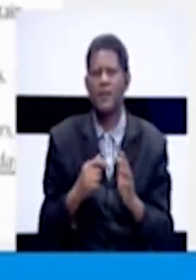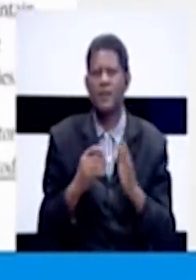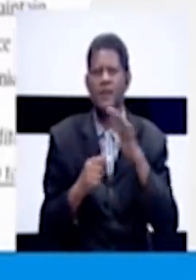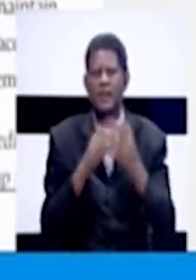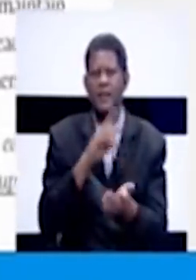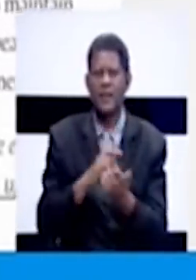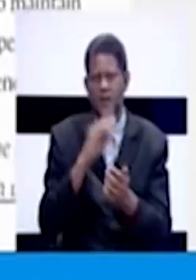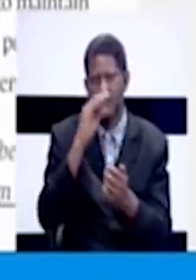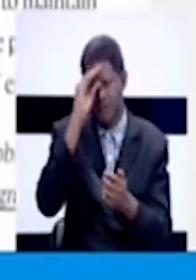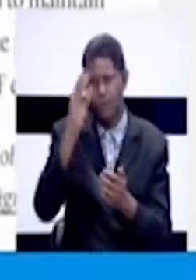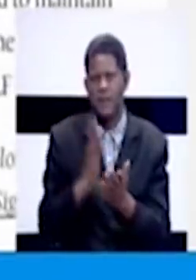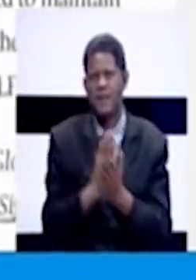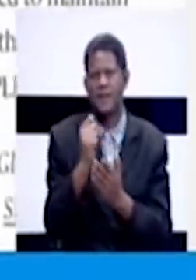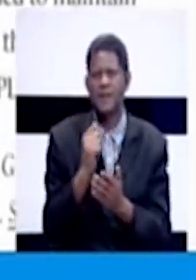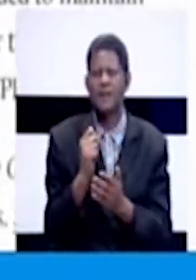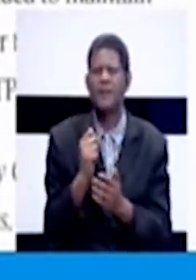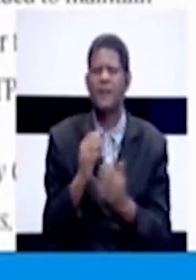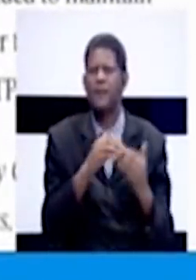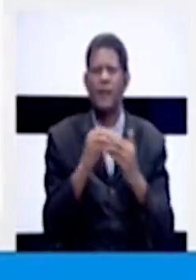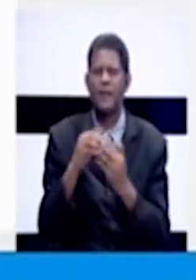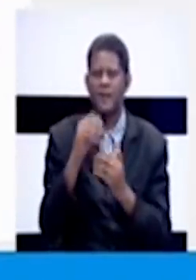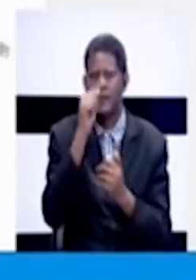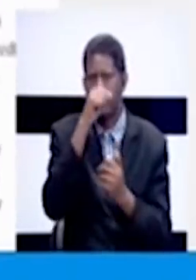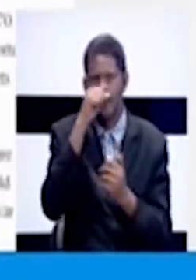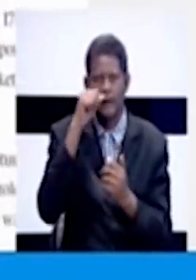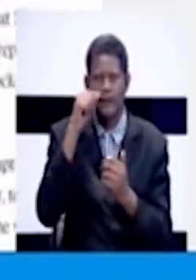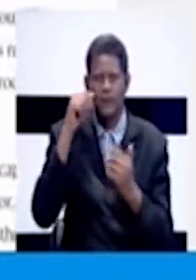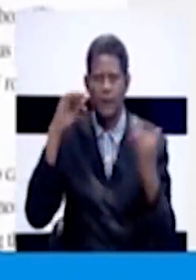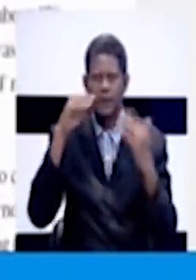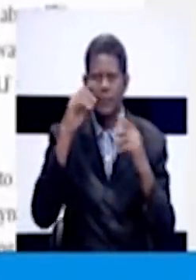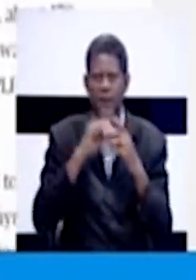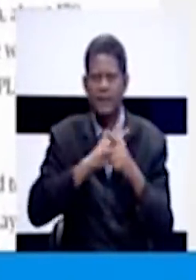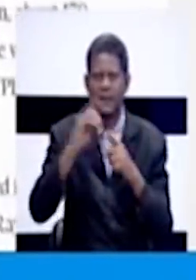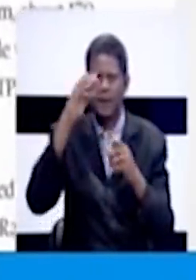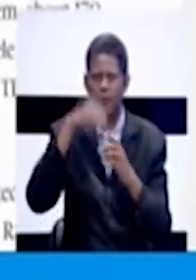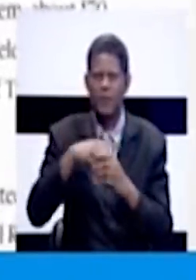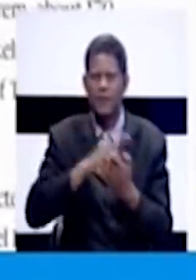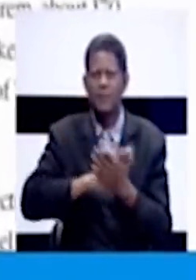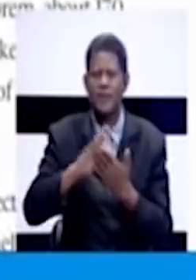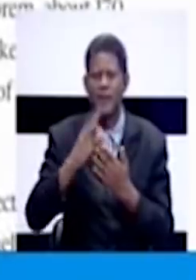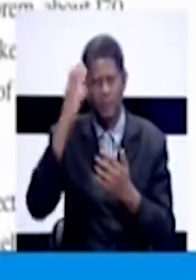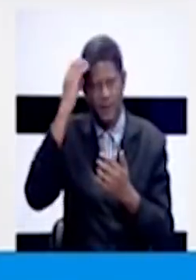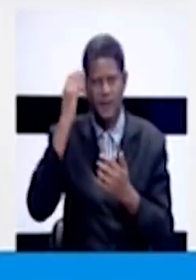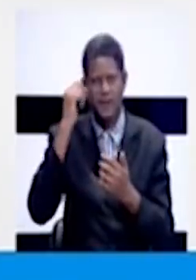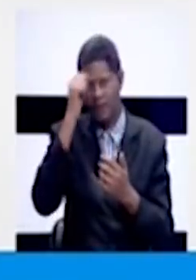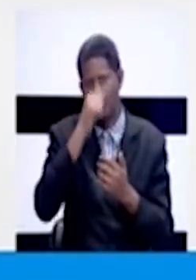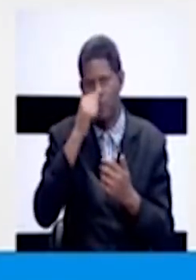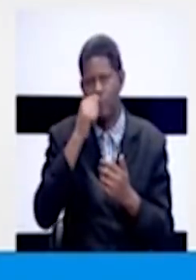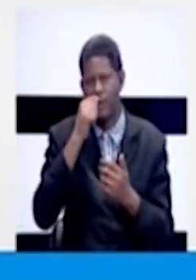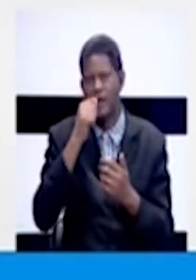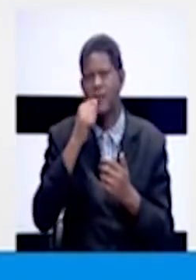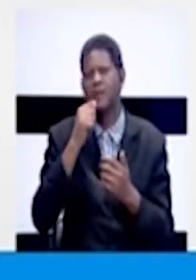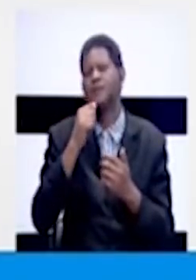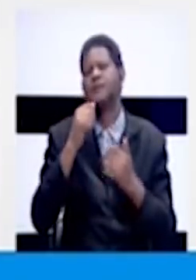ራይትስ ዎች ኣብ ኣፍሪካ ላቲትያ ባደር መሪሕነት ኢሳያስ ኣብ ኩናት ብቐጥታ ኢዱ ምእታው ንምፅራይ መንግስቲ ኢትዮጵያ ዝዓፀቦ ሜላታት መራኸቢ ፀጋሚ ገይርዎ